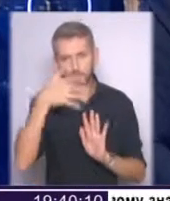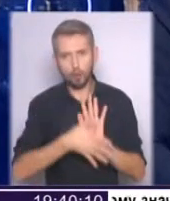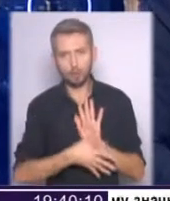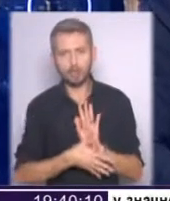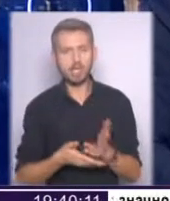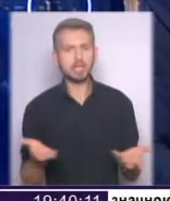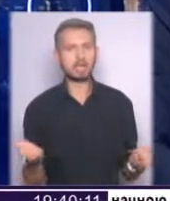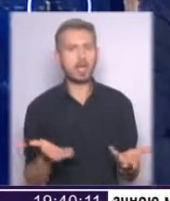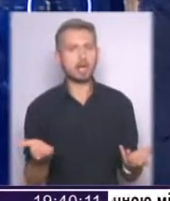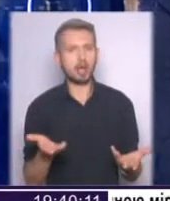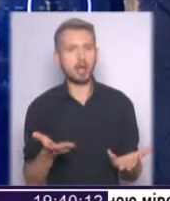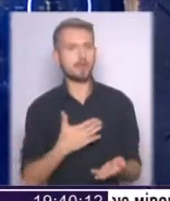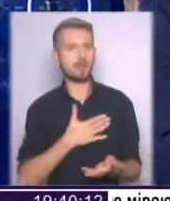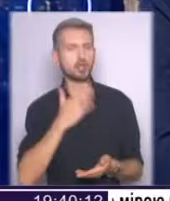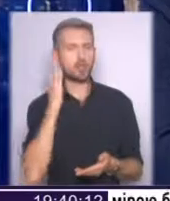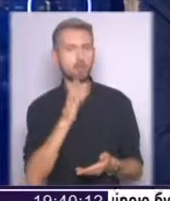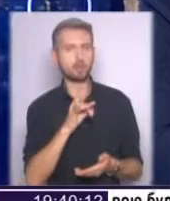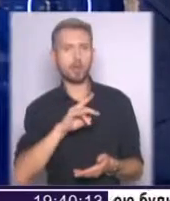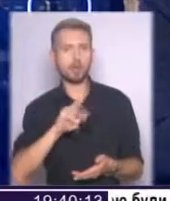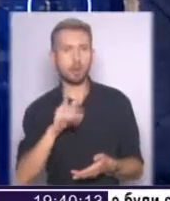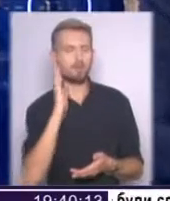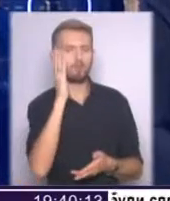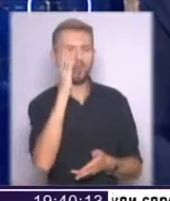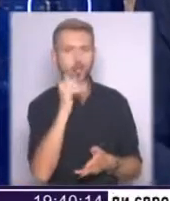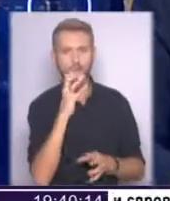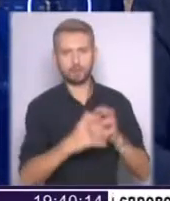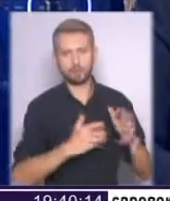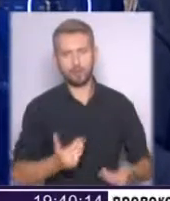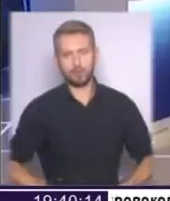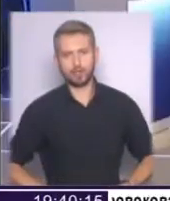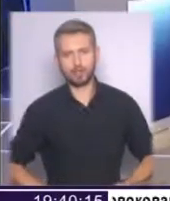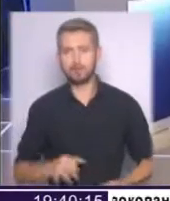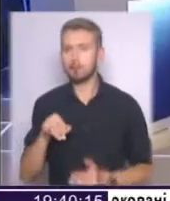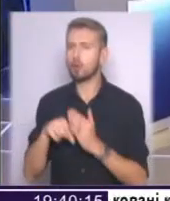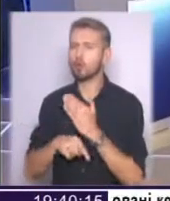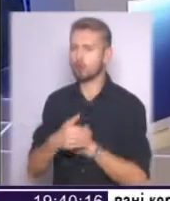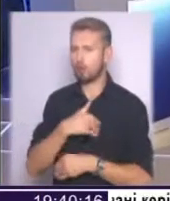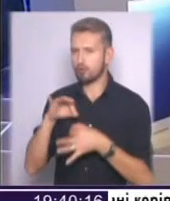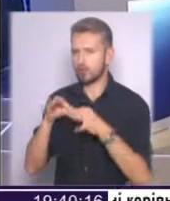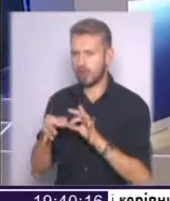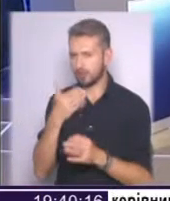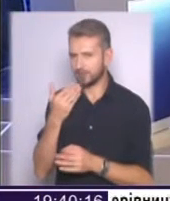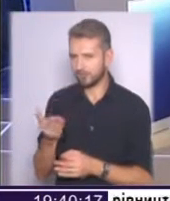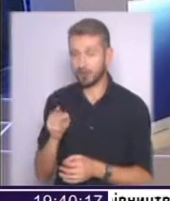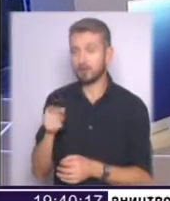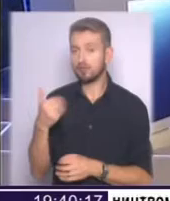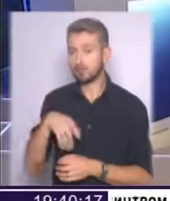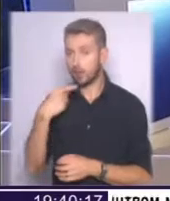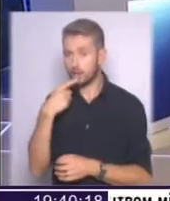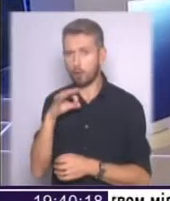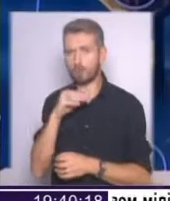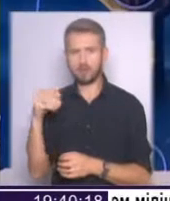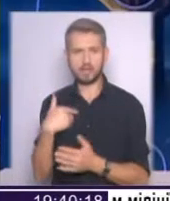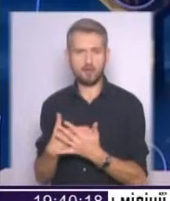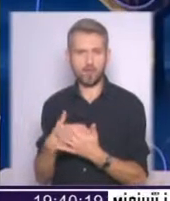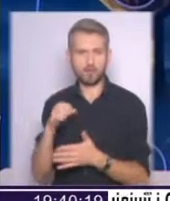яка наша буде роль в подальшому, в світовому житті. От про корупцію хочу детальніше. Як ви вже говорили, там офіційна версія